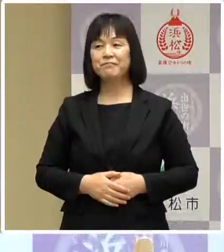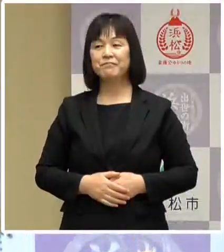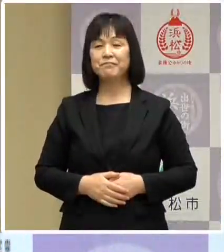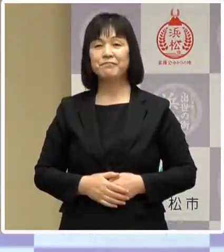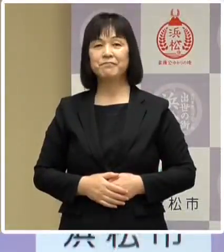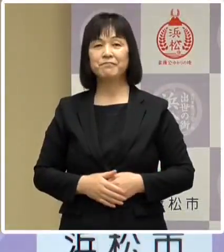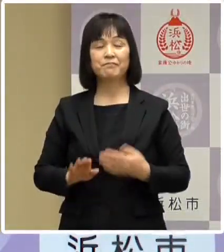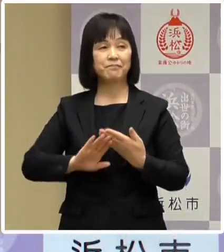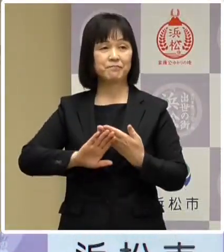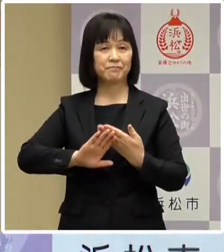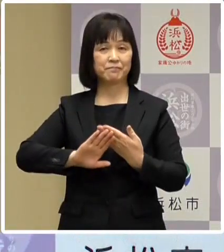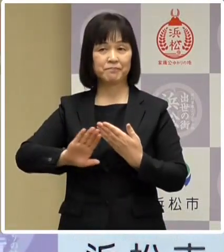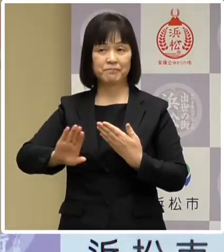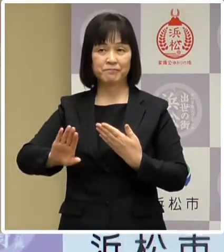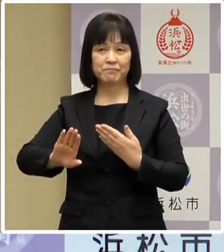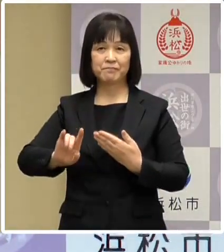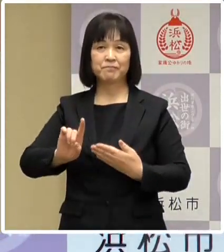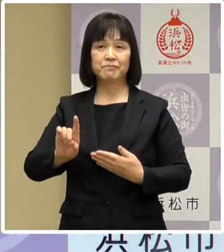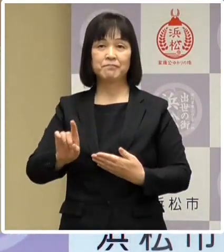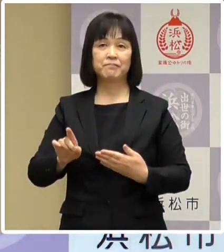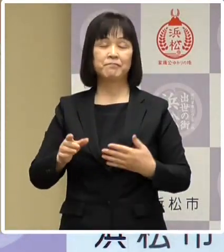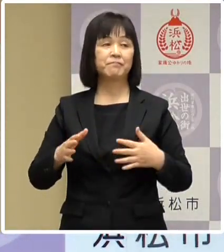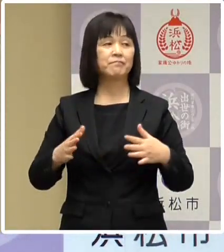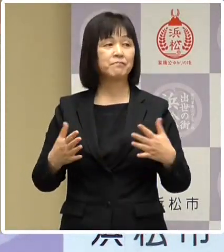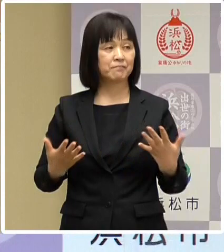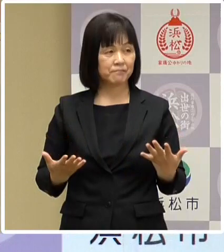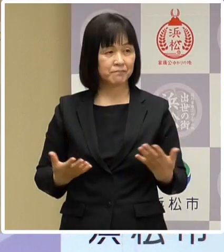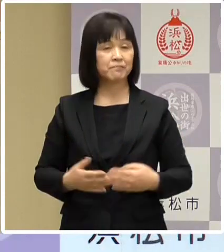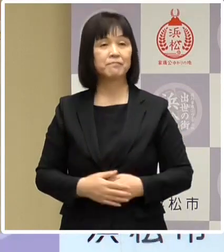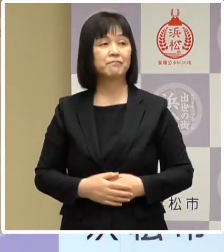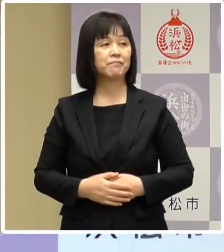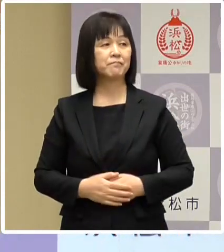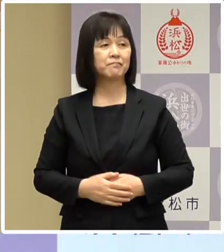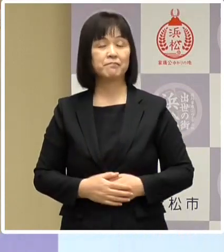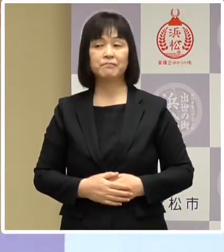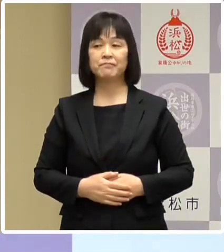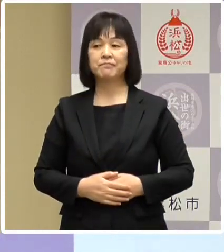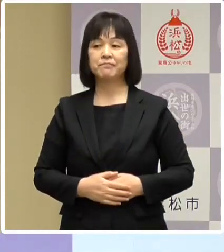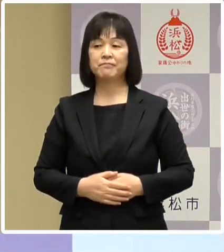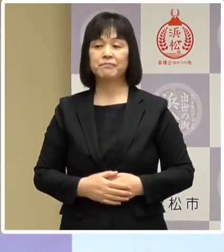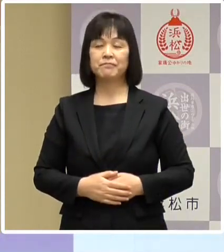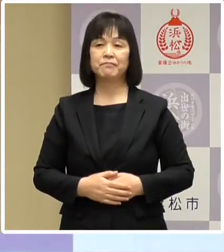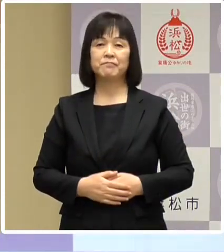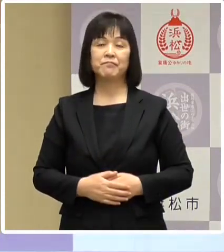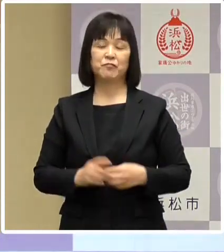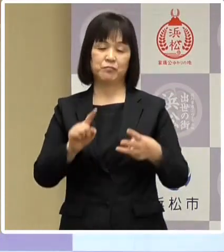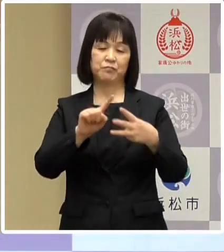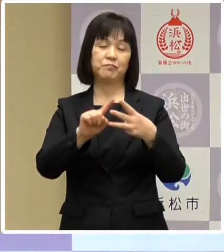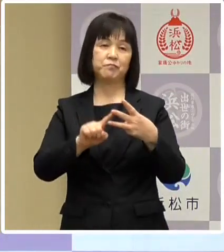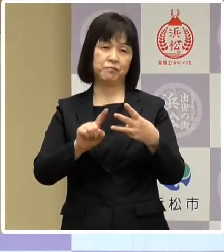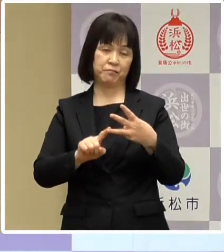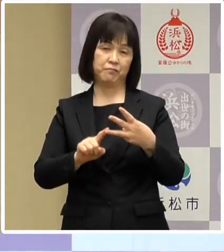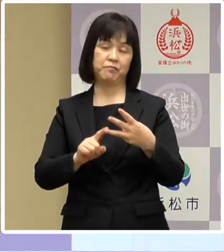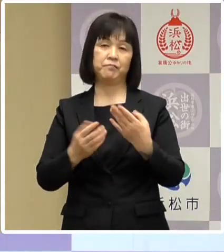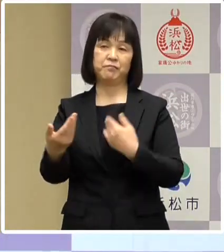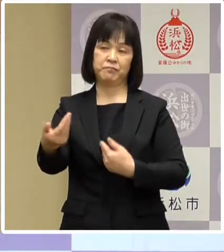はい、他によろしいでしょうか。はい、それでは発表案件については打ち切らせていただきます。